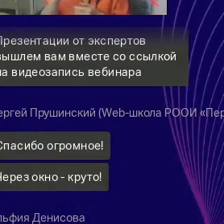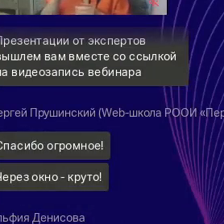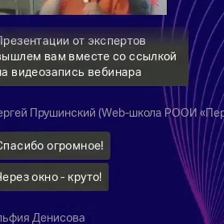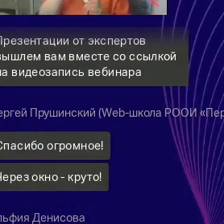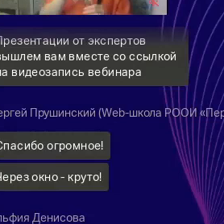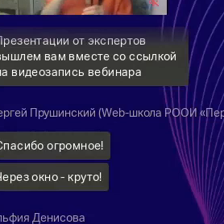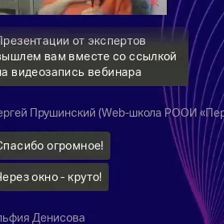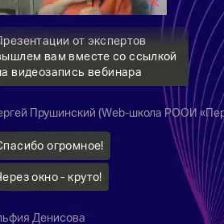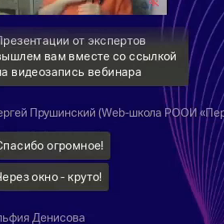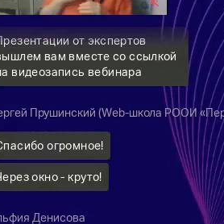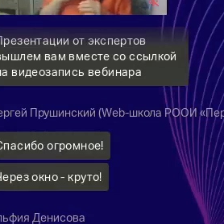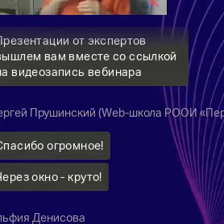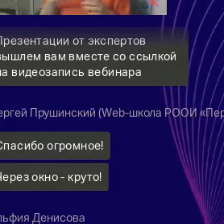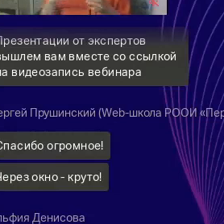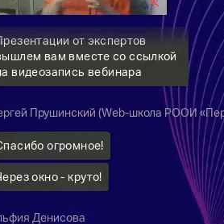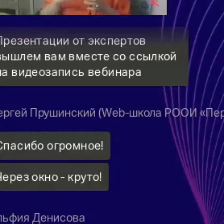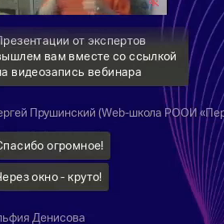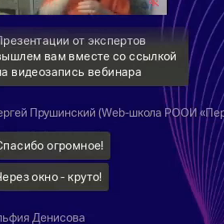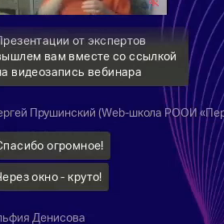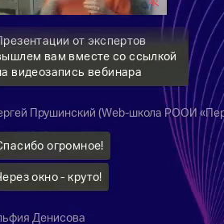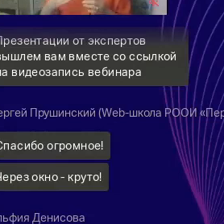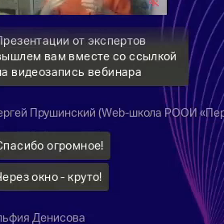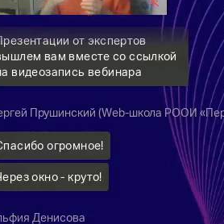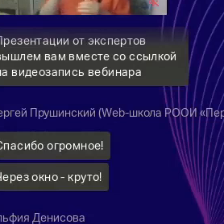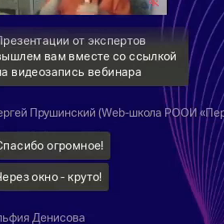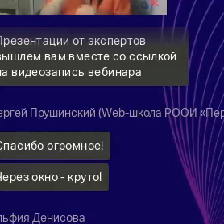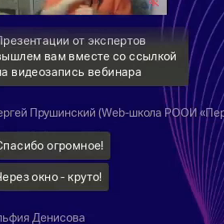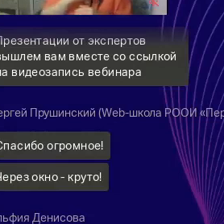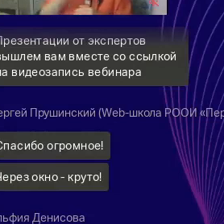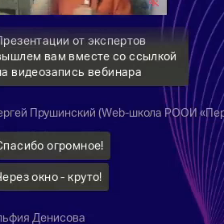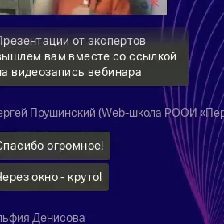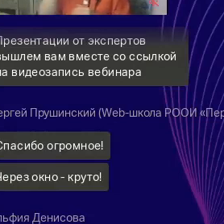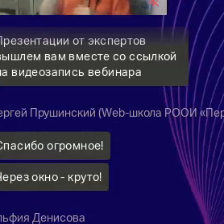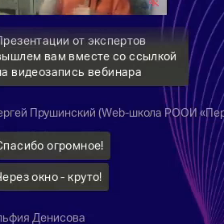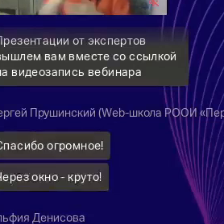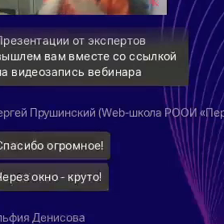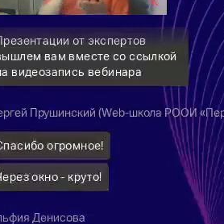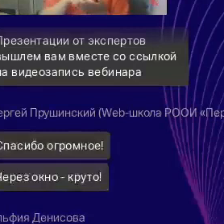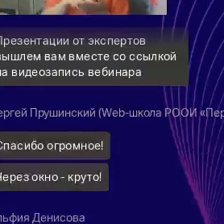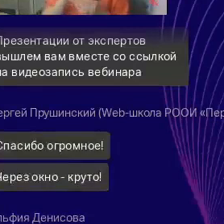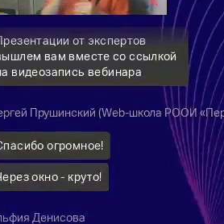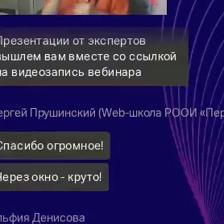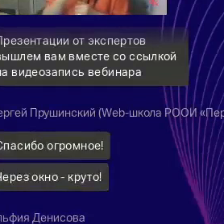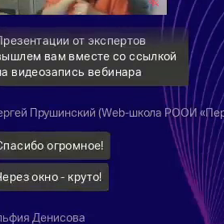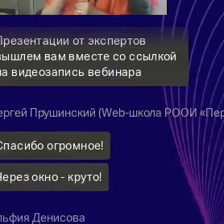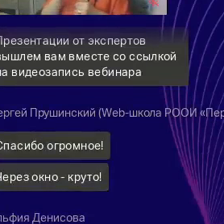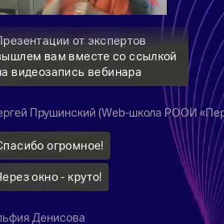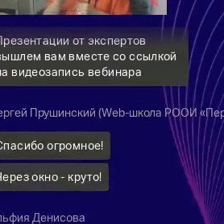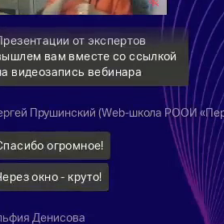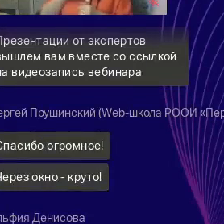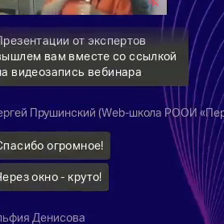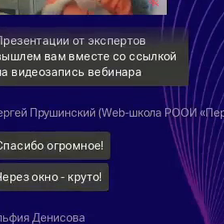вливались в наши ряды. И, конечно, хочется, может быть, услышать ваши вопросы. И хотелось бы,